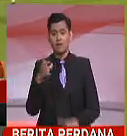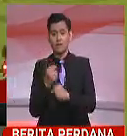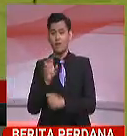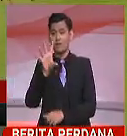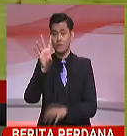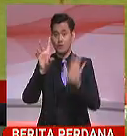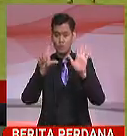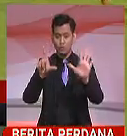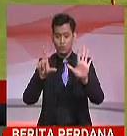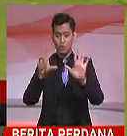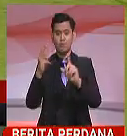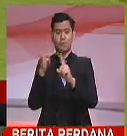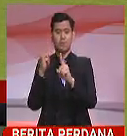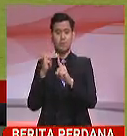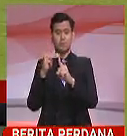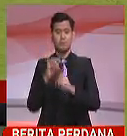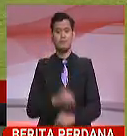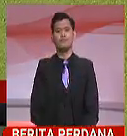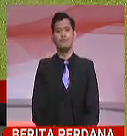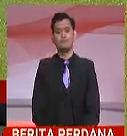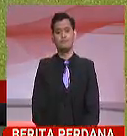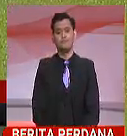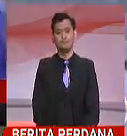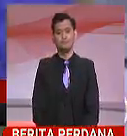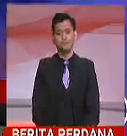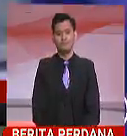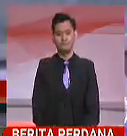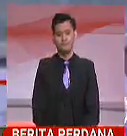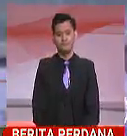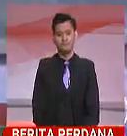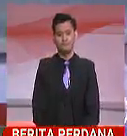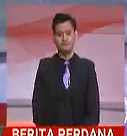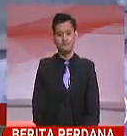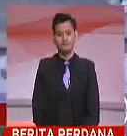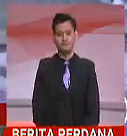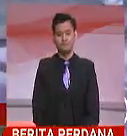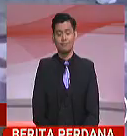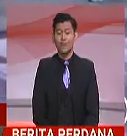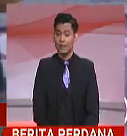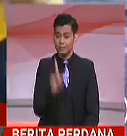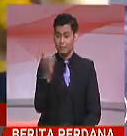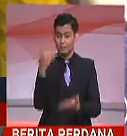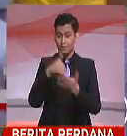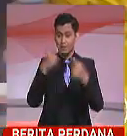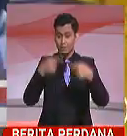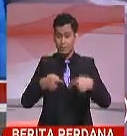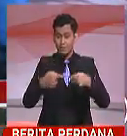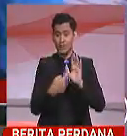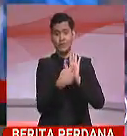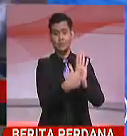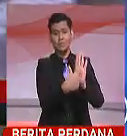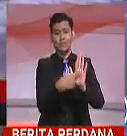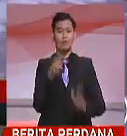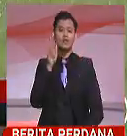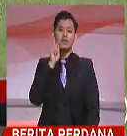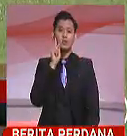mata di tangga ketiga, 3 mata di belakang pendahulu JDT dan TFC. Satu lagi perlawanan menyaksikan Kedah